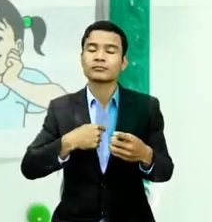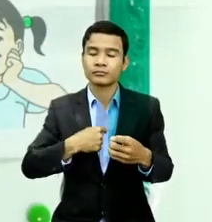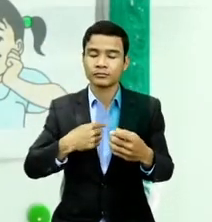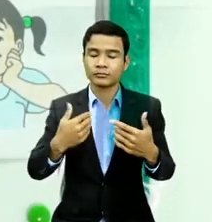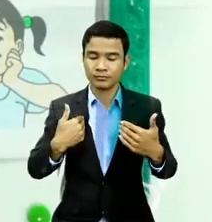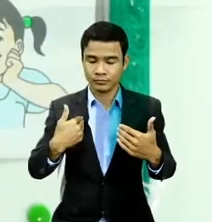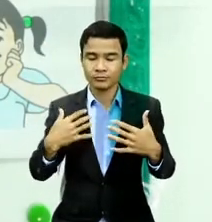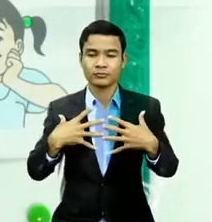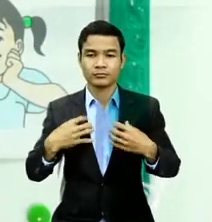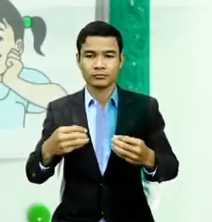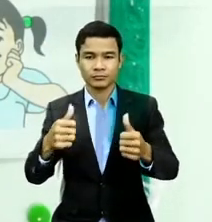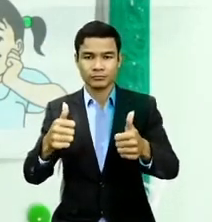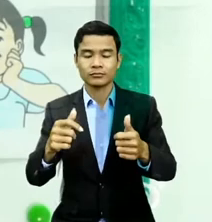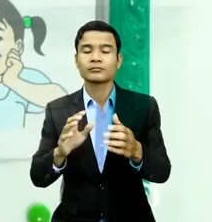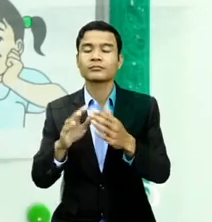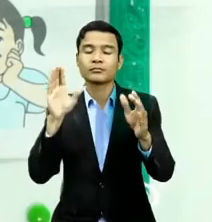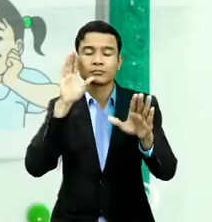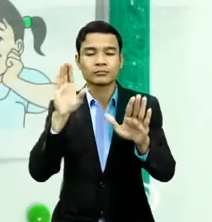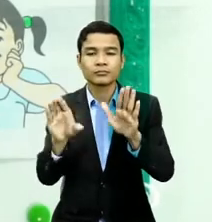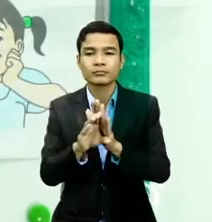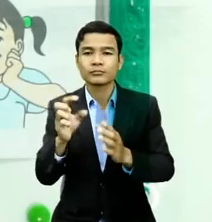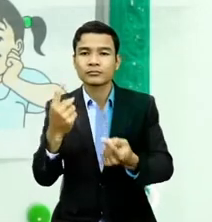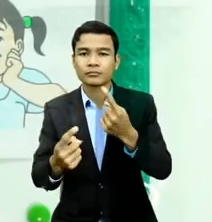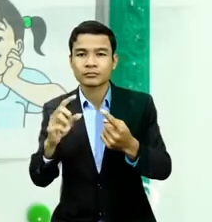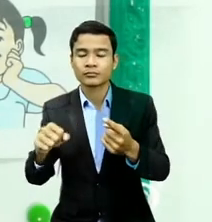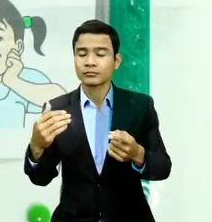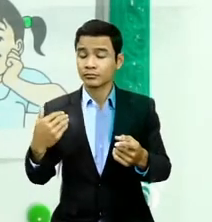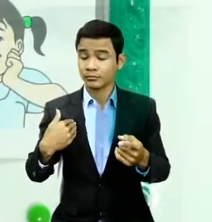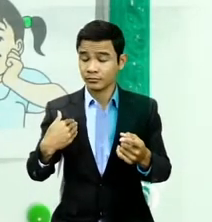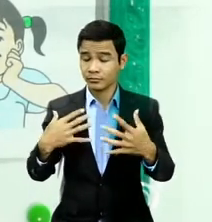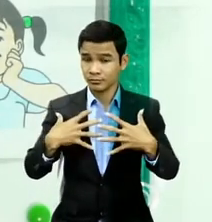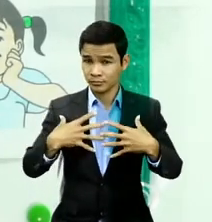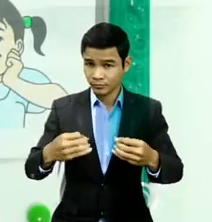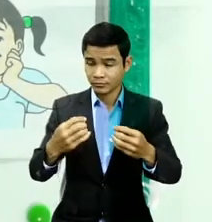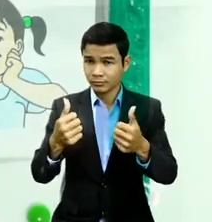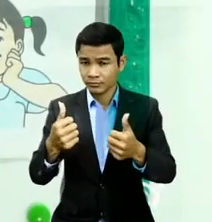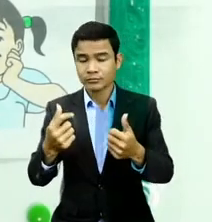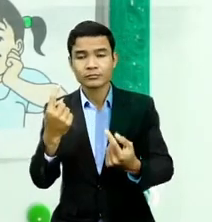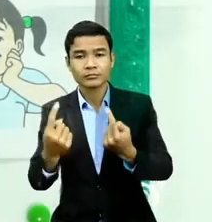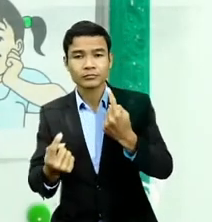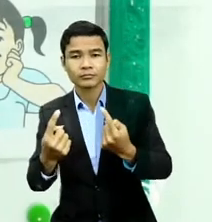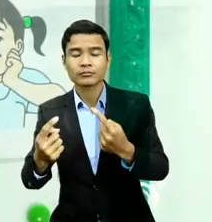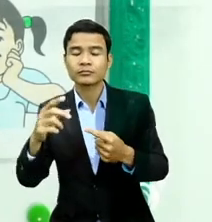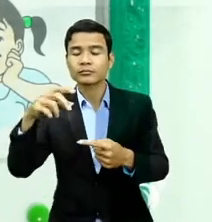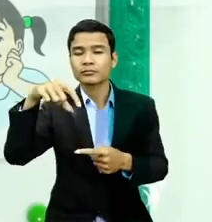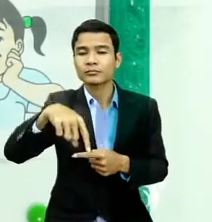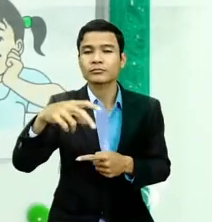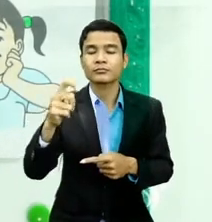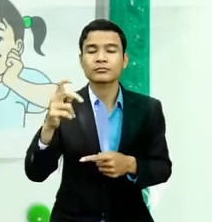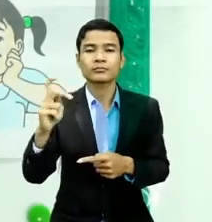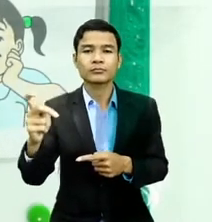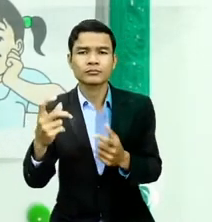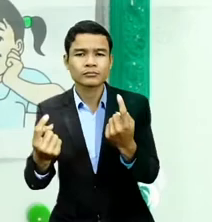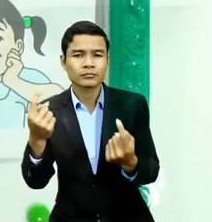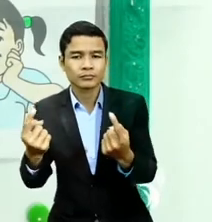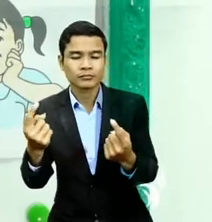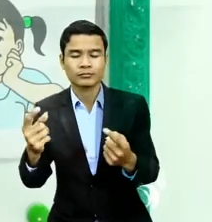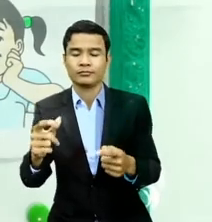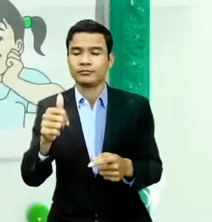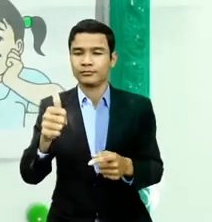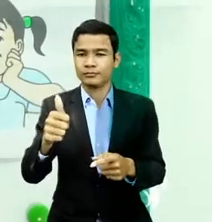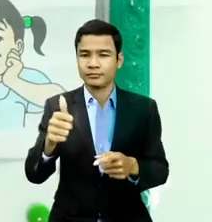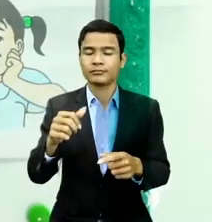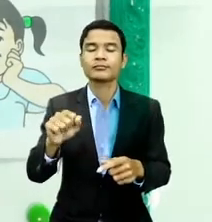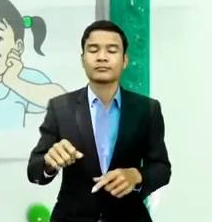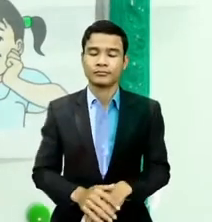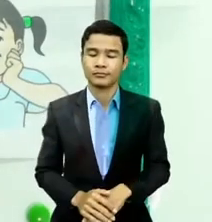lọ. Ta rút môi nà tức đại bình chạy thao miên sọc của phiệp lọ con. Rút chá là ổn là con